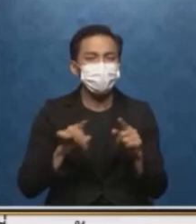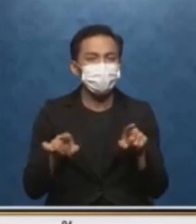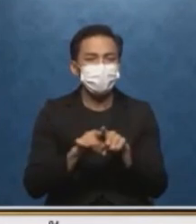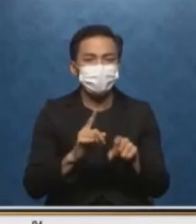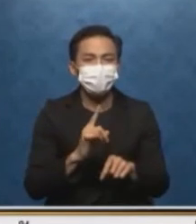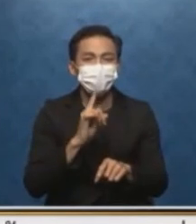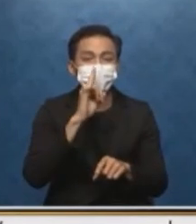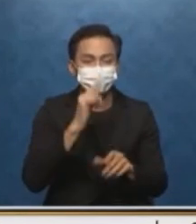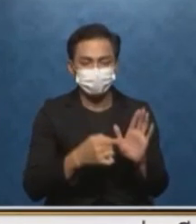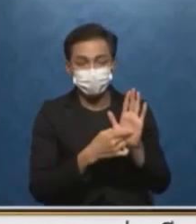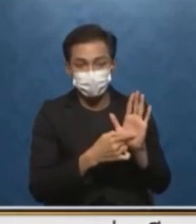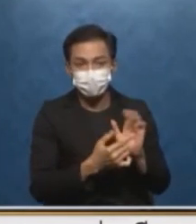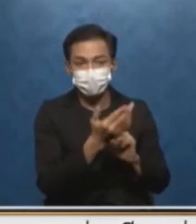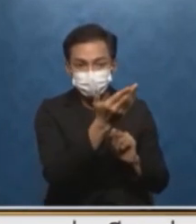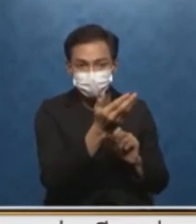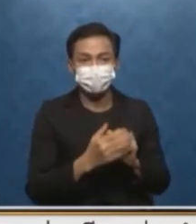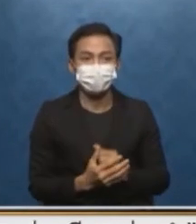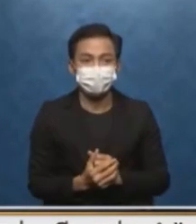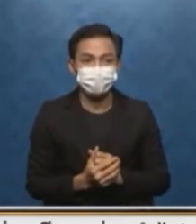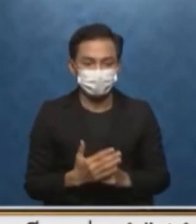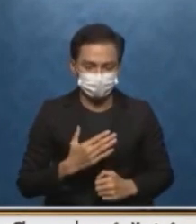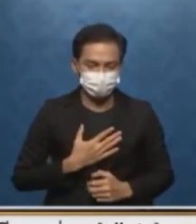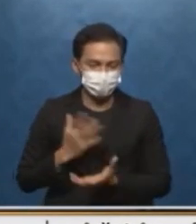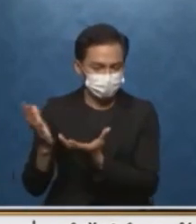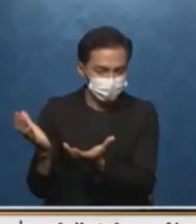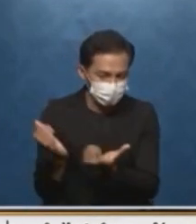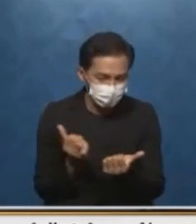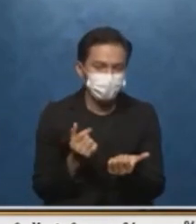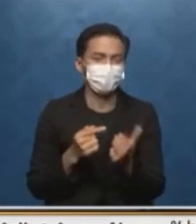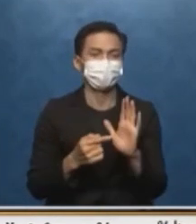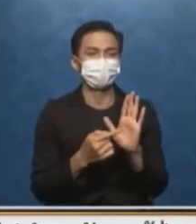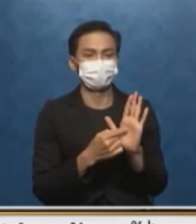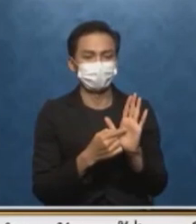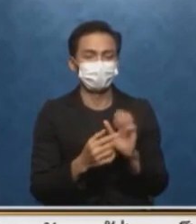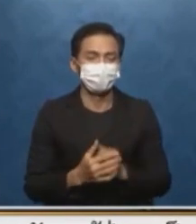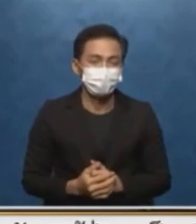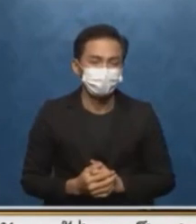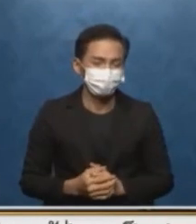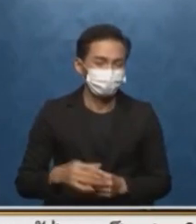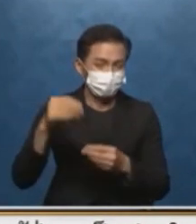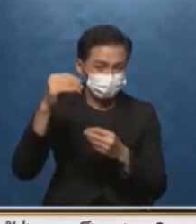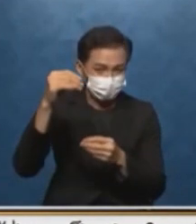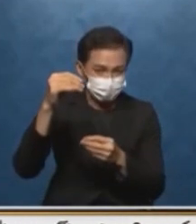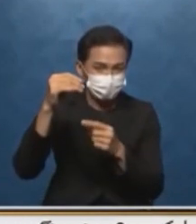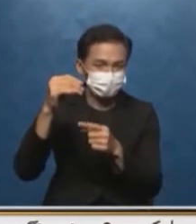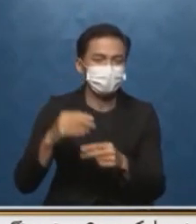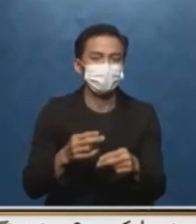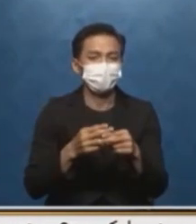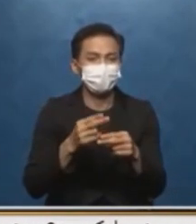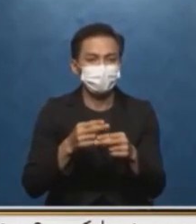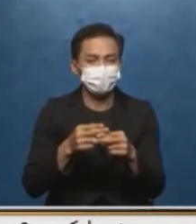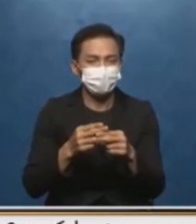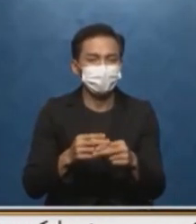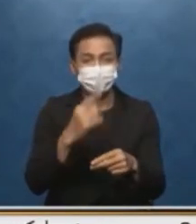จโควิดที่ดิฉันได้รับมานะคะชุดตรวจโควิดอันนี้คือ at home swab test ที่